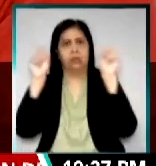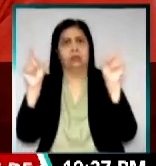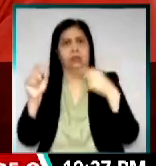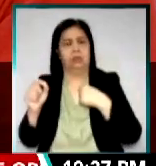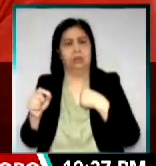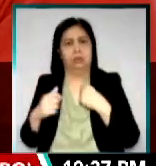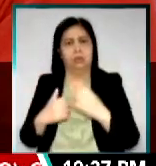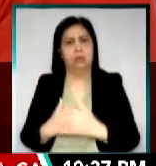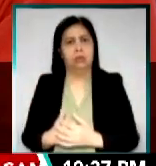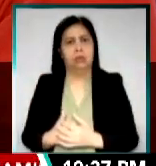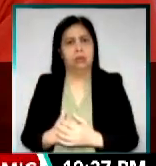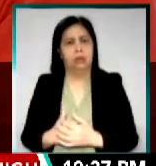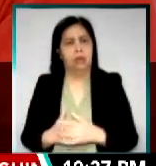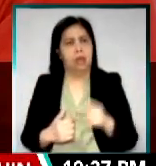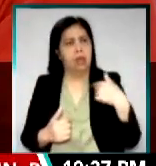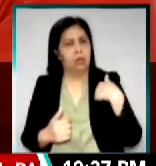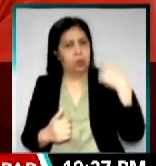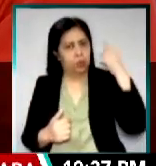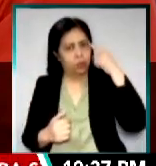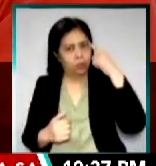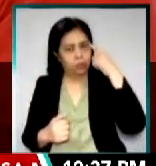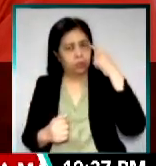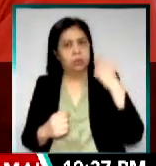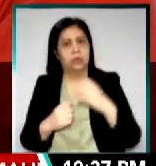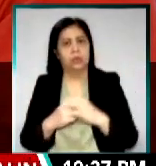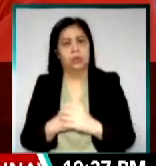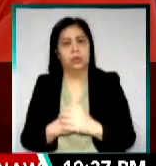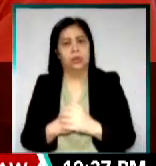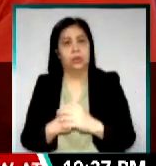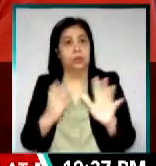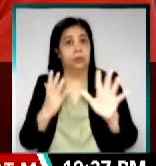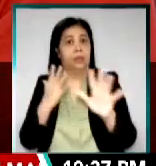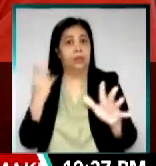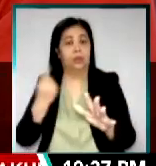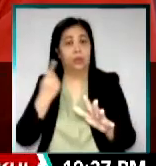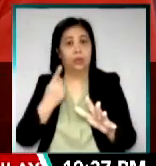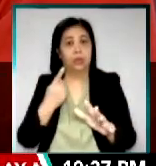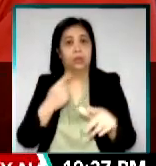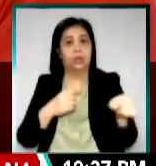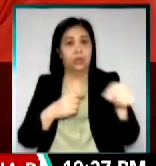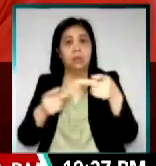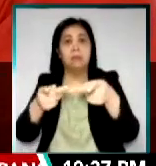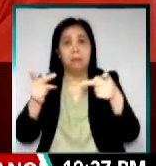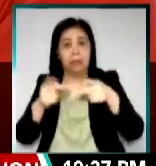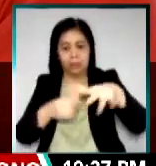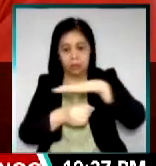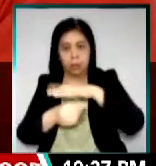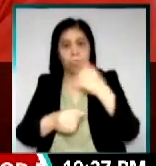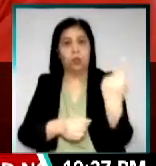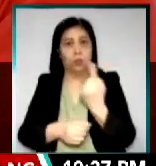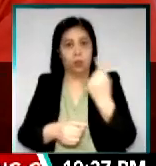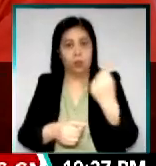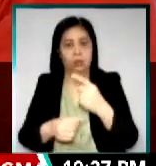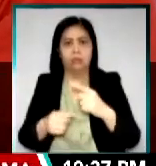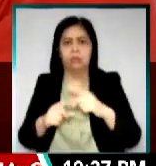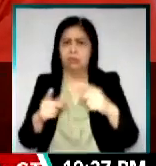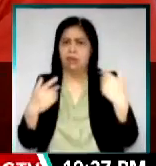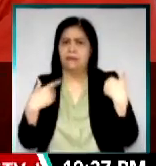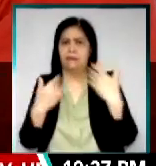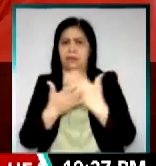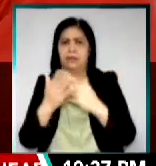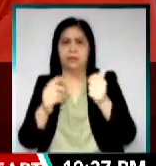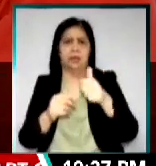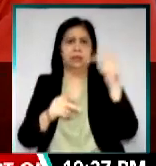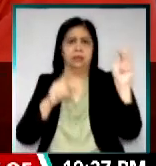ang pagkakakala ko, ang pipila lang yung mismong lugar na naandun. Mayroong mga taga-ibang lugar